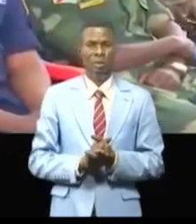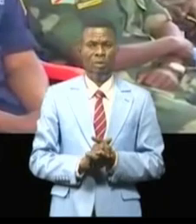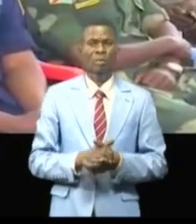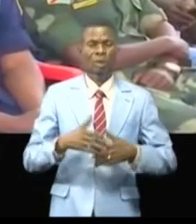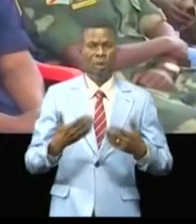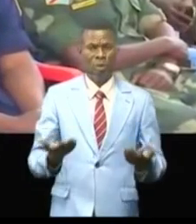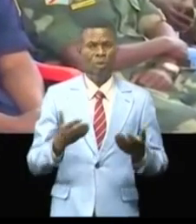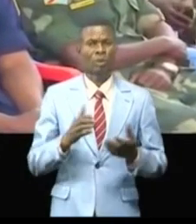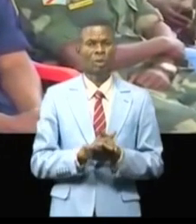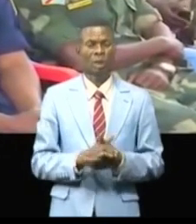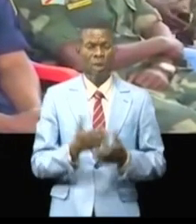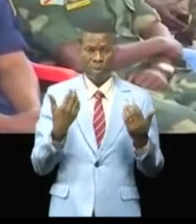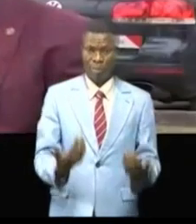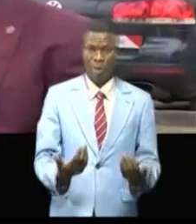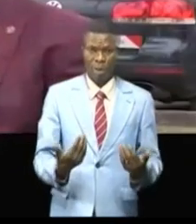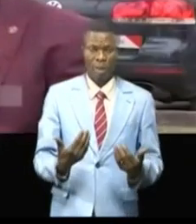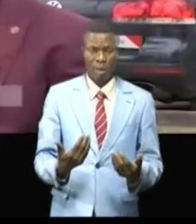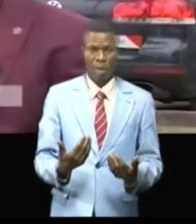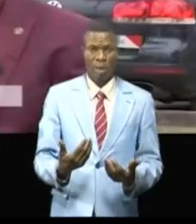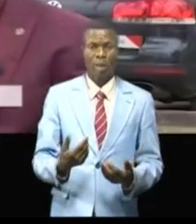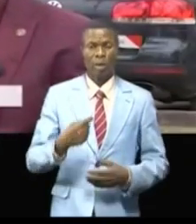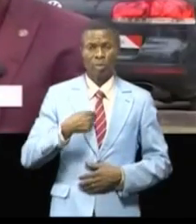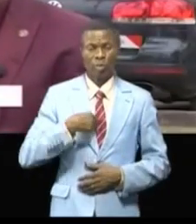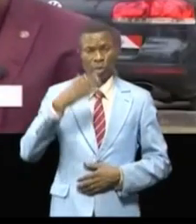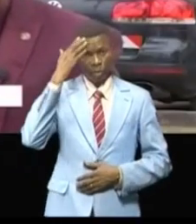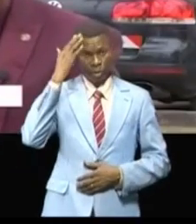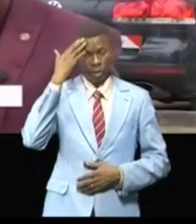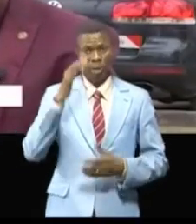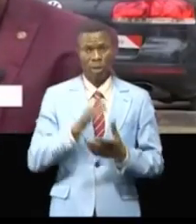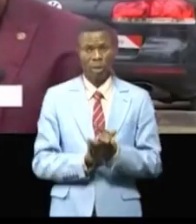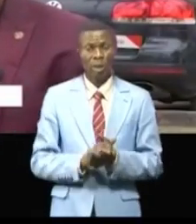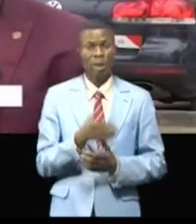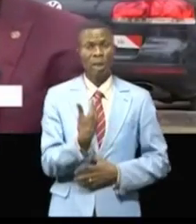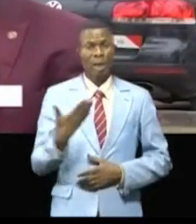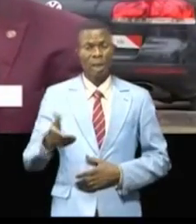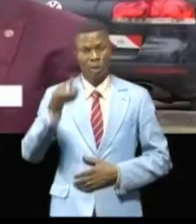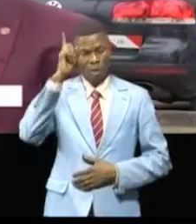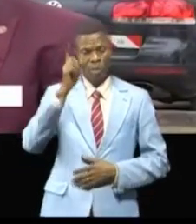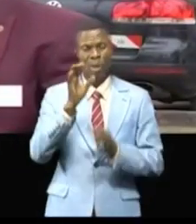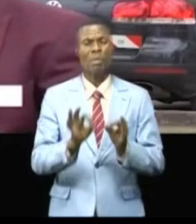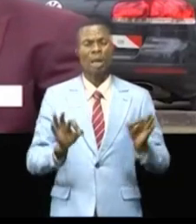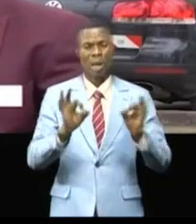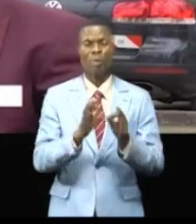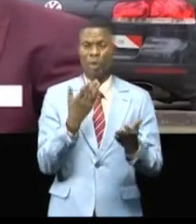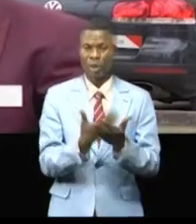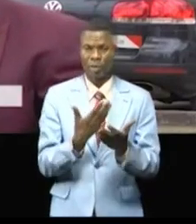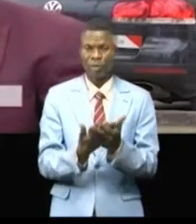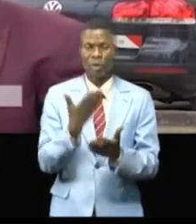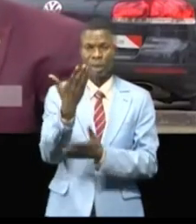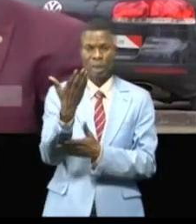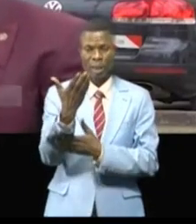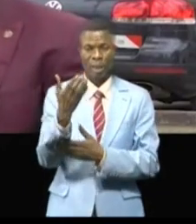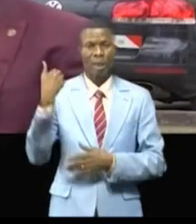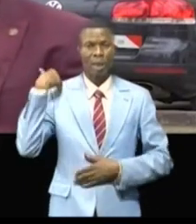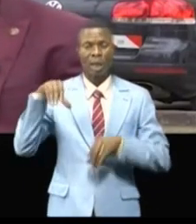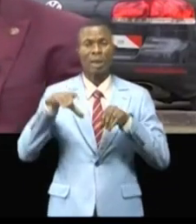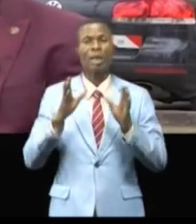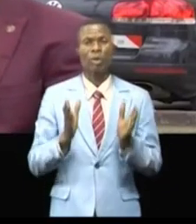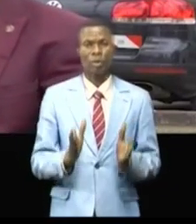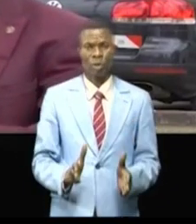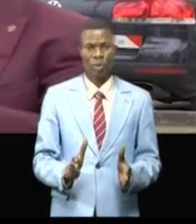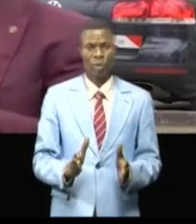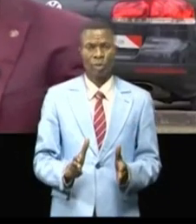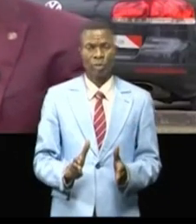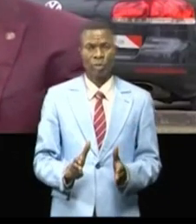Alors, maintenant, je crois la chose la plus urgente que nous demandons à l'État congolais,